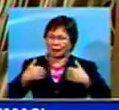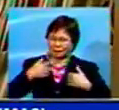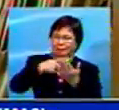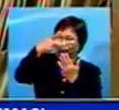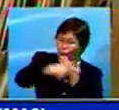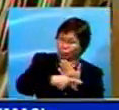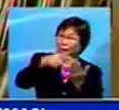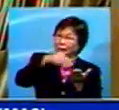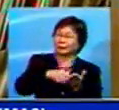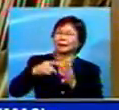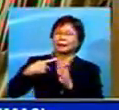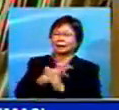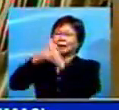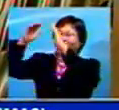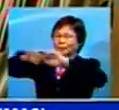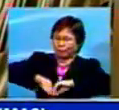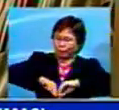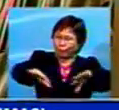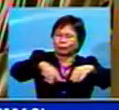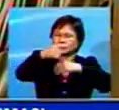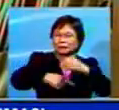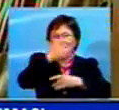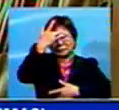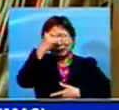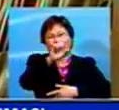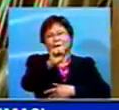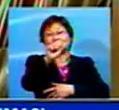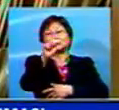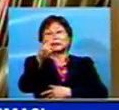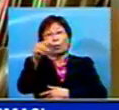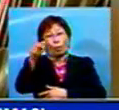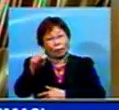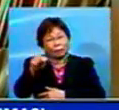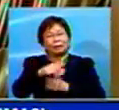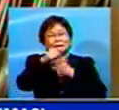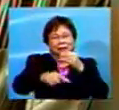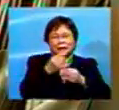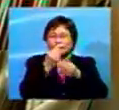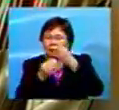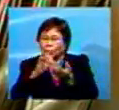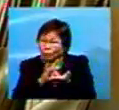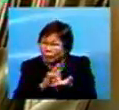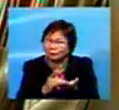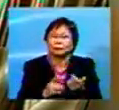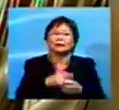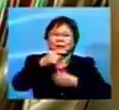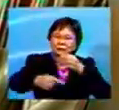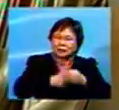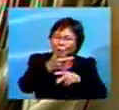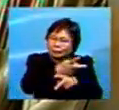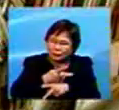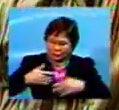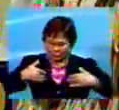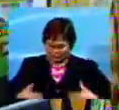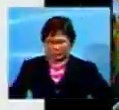kita mengharapkan agar penyebaran maklumat tentang penyakit mereka, tentang pemakanan ubat-ubatan, tentang